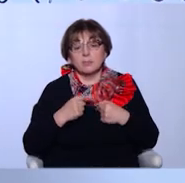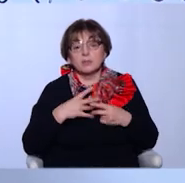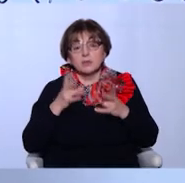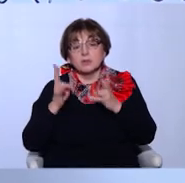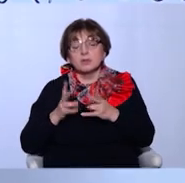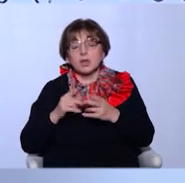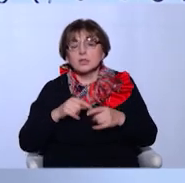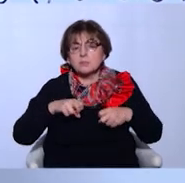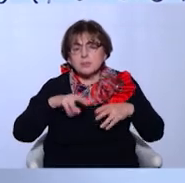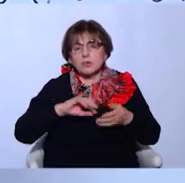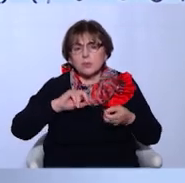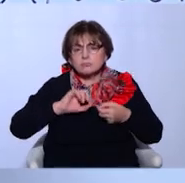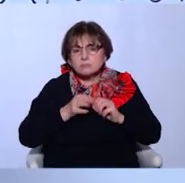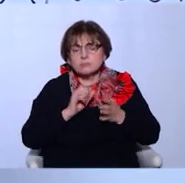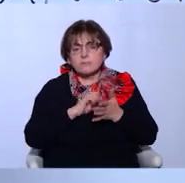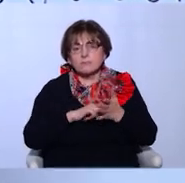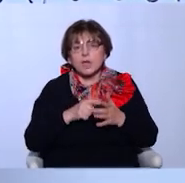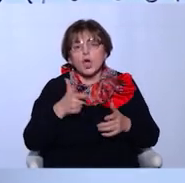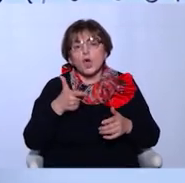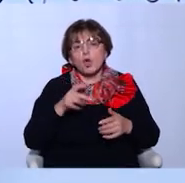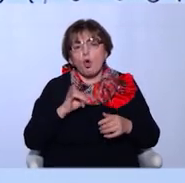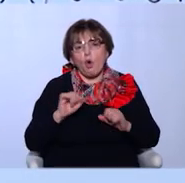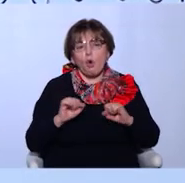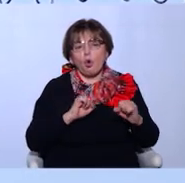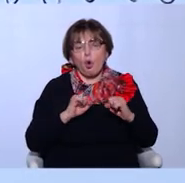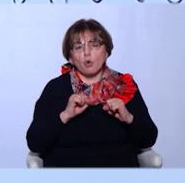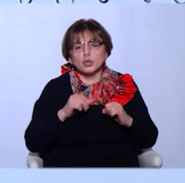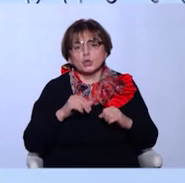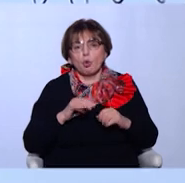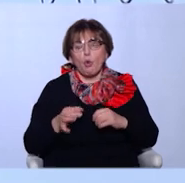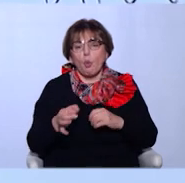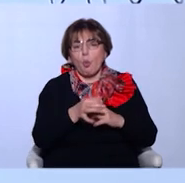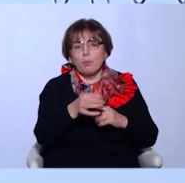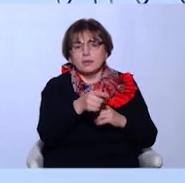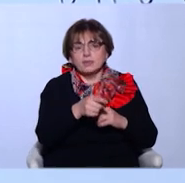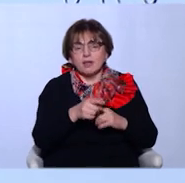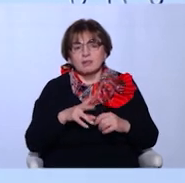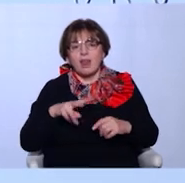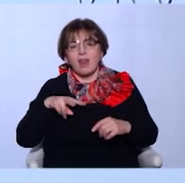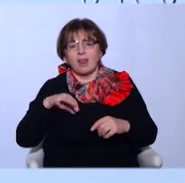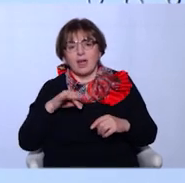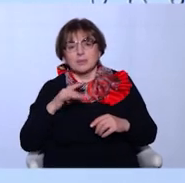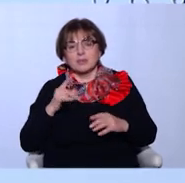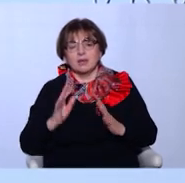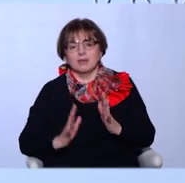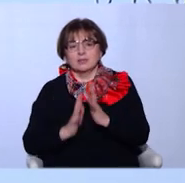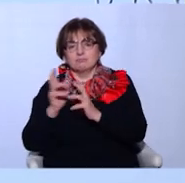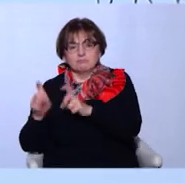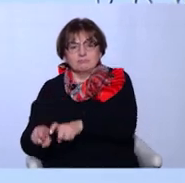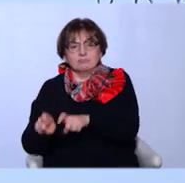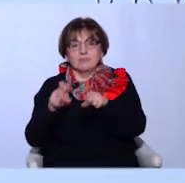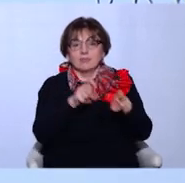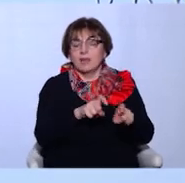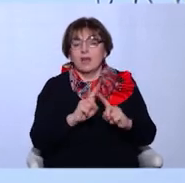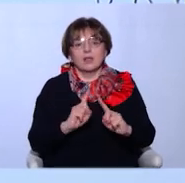კონკრეტული მიზეზი, მაგრამ გორის უბნიდან ლამის ყანაში აიყარა პირველად გურამიშვილების ოჯახი. არ ვიცით